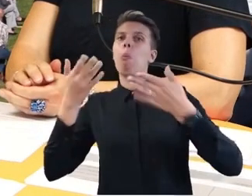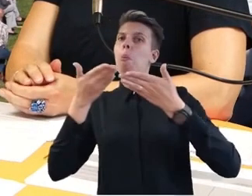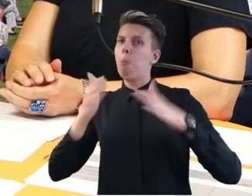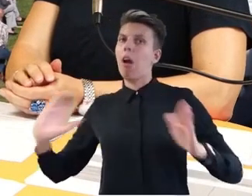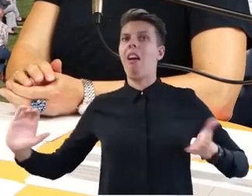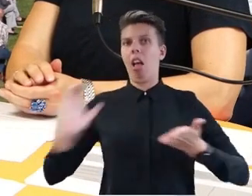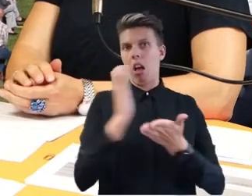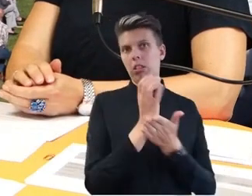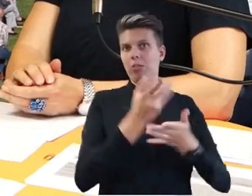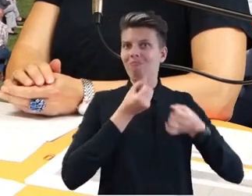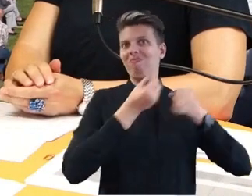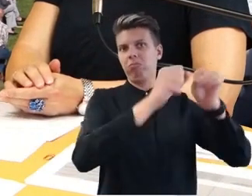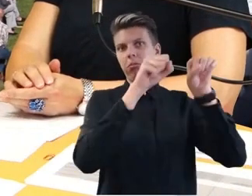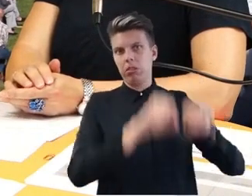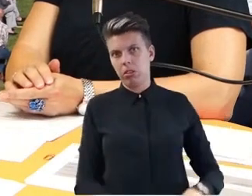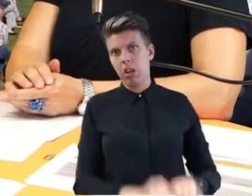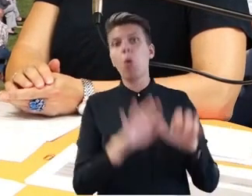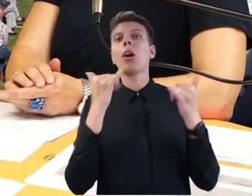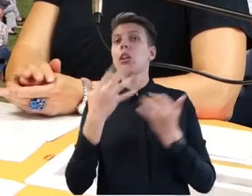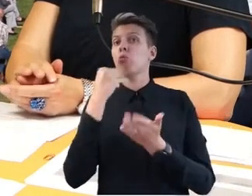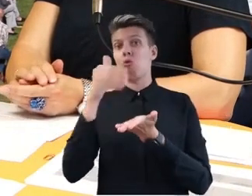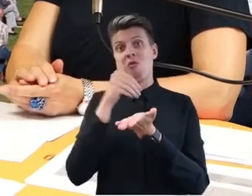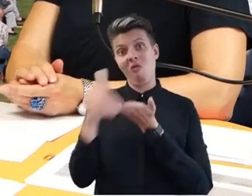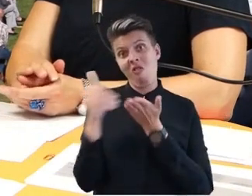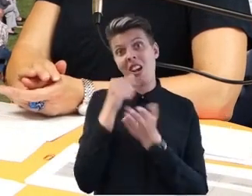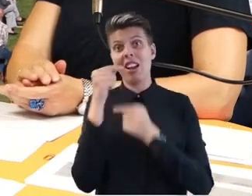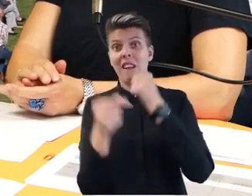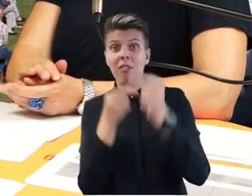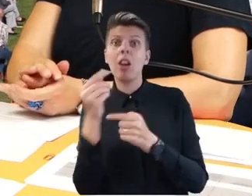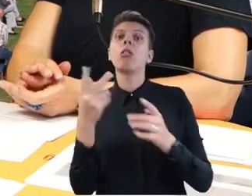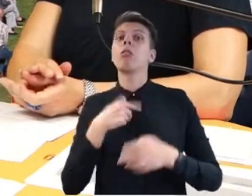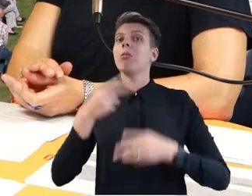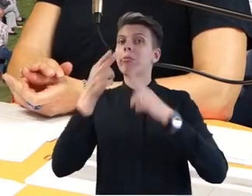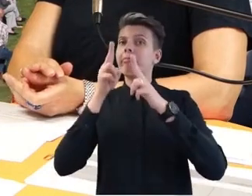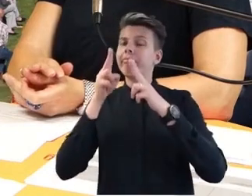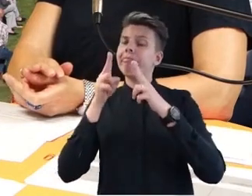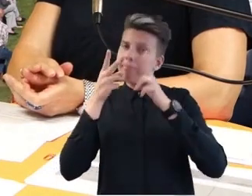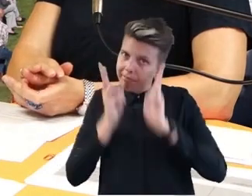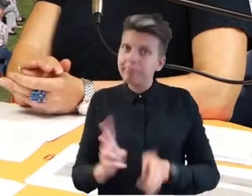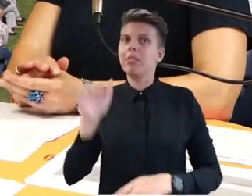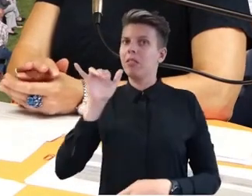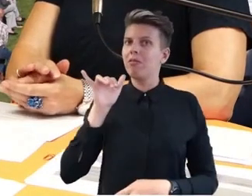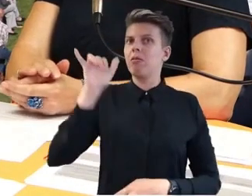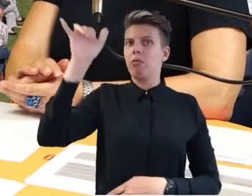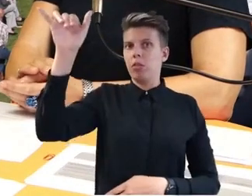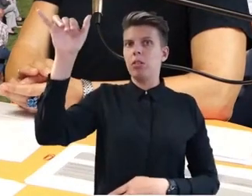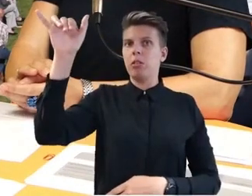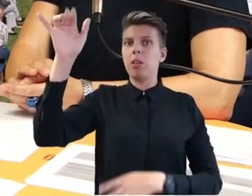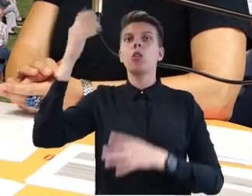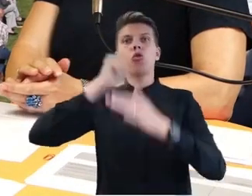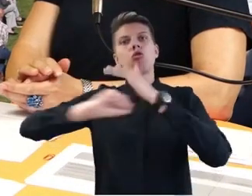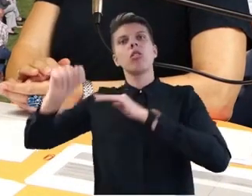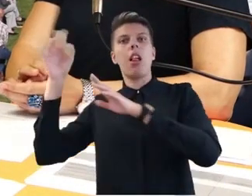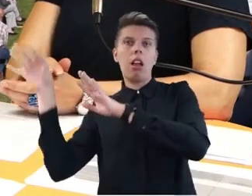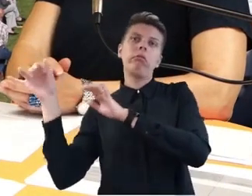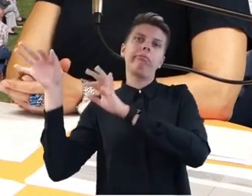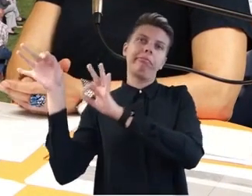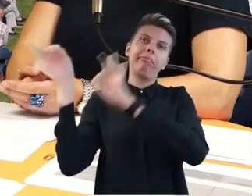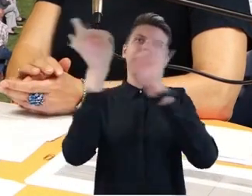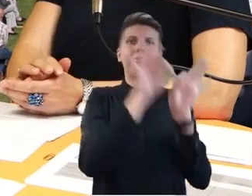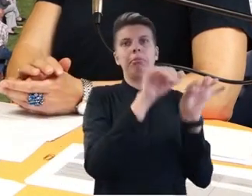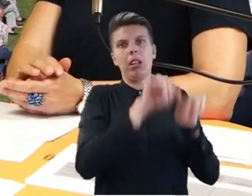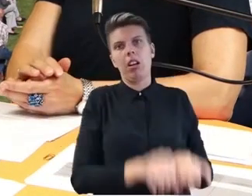wird entwickeln dort auch gerade weiter dass sie auch luft verlass war noch besser verfügbar ist und